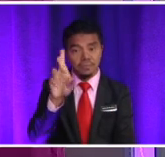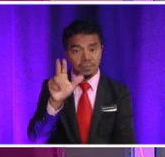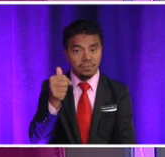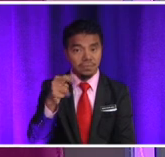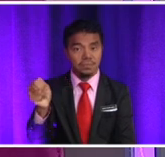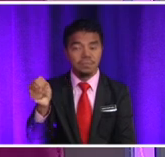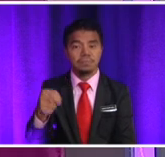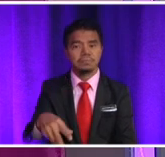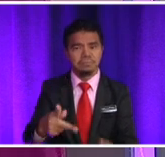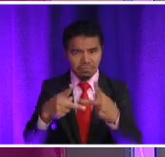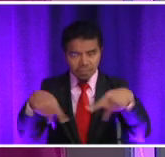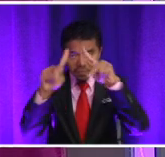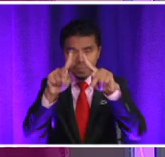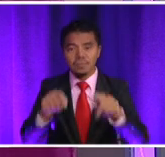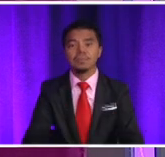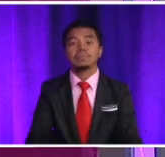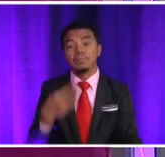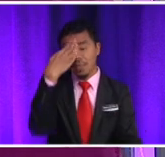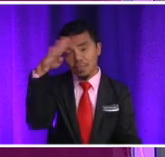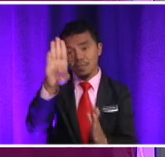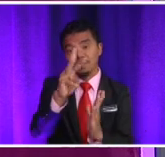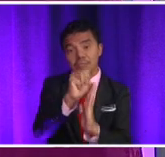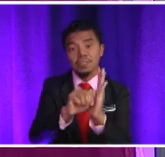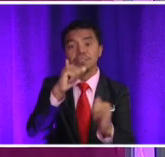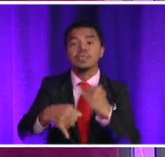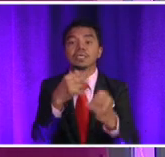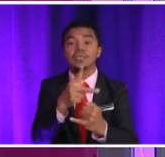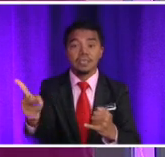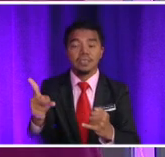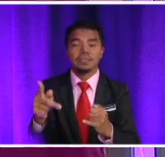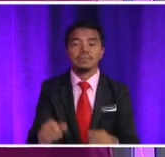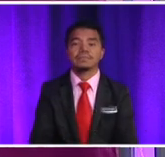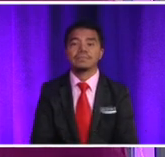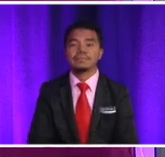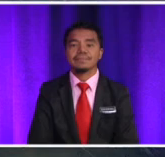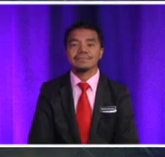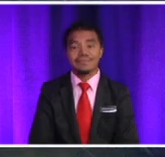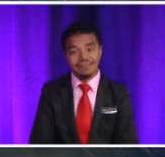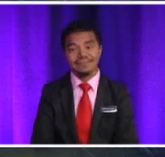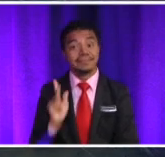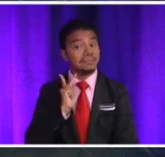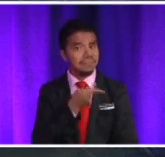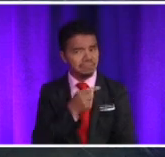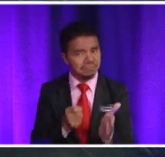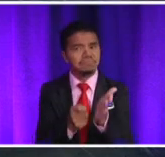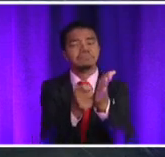menjahitkan peniagaan mereka Jadi kita terus Kalian bilang ya